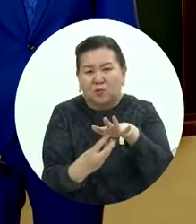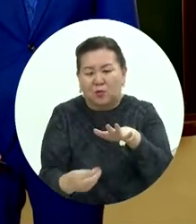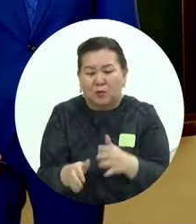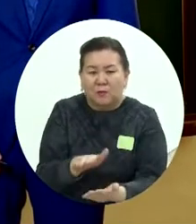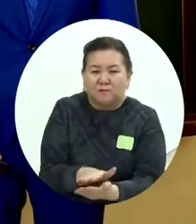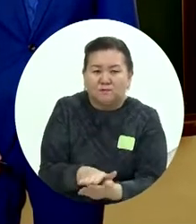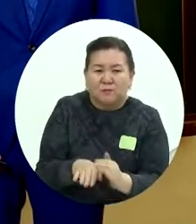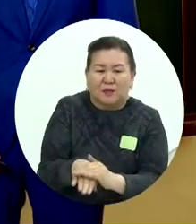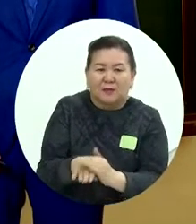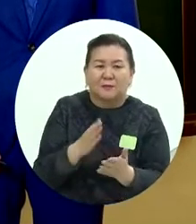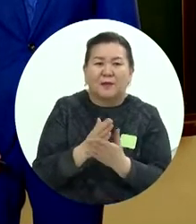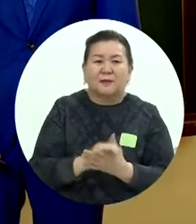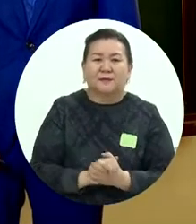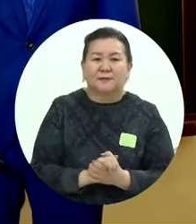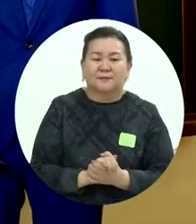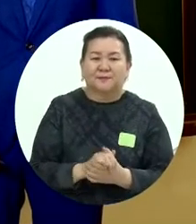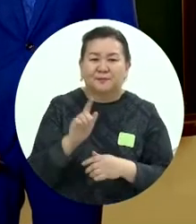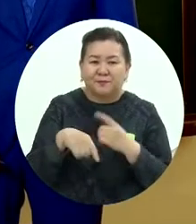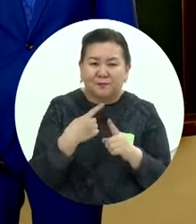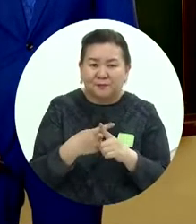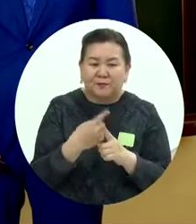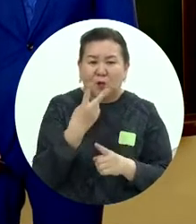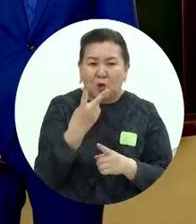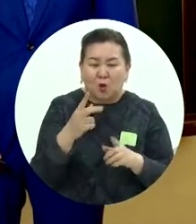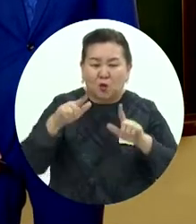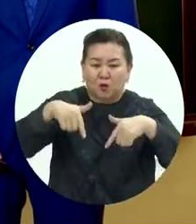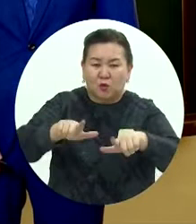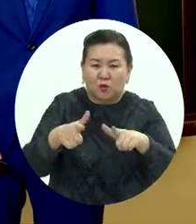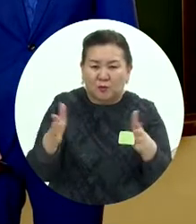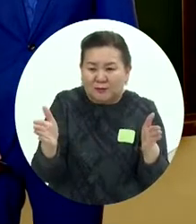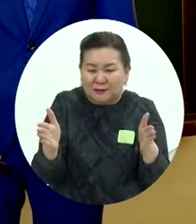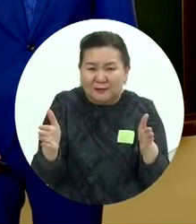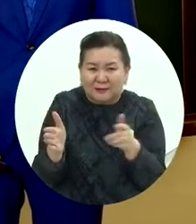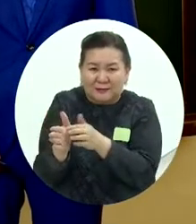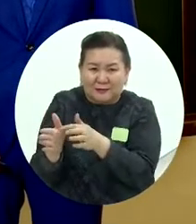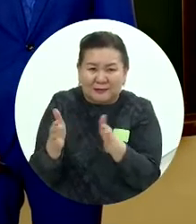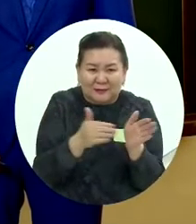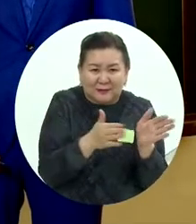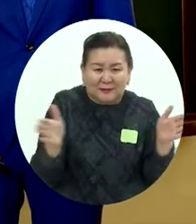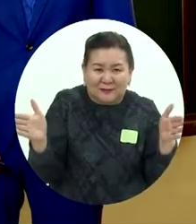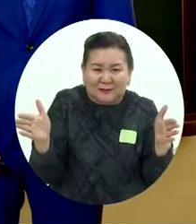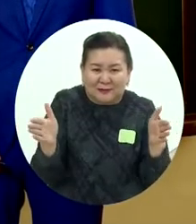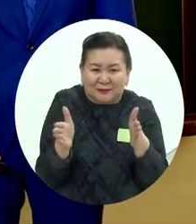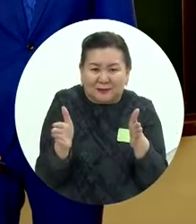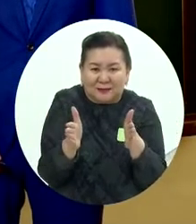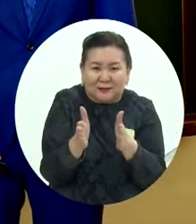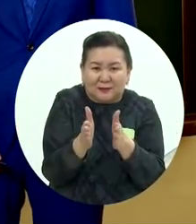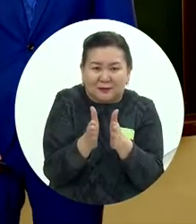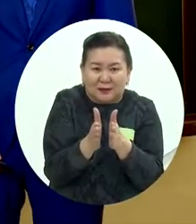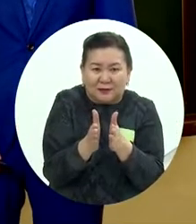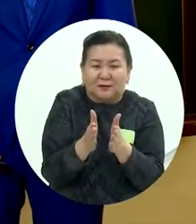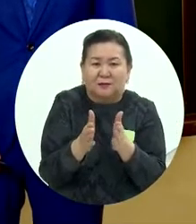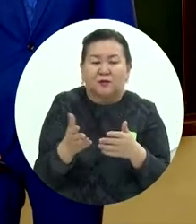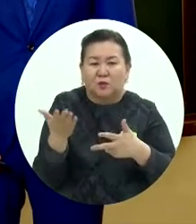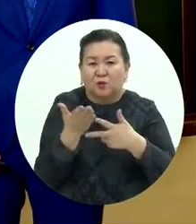бол эцсийн морион гэж нэрлэнэ. Харин хоёр мөсөн гол нийлэх цаагт үүссэн хоёр талаас нь шахагдаж үүссэн хурц хөрмтлийг